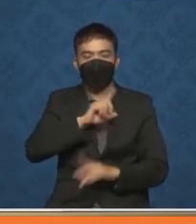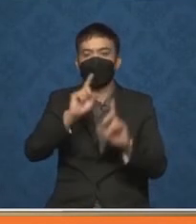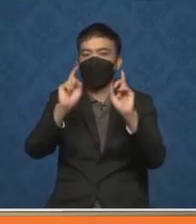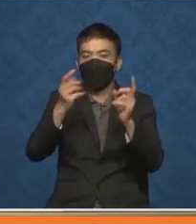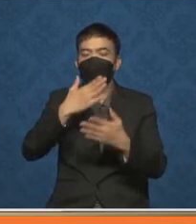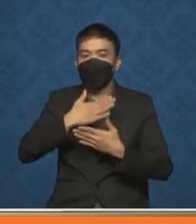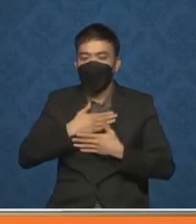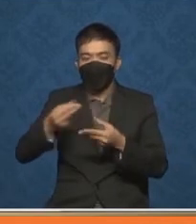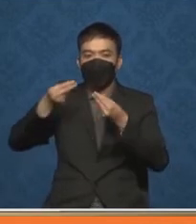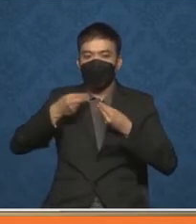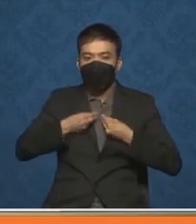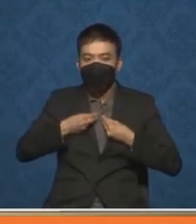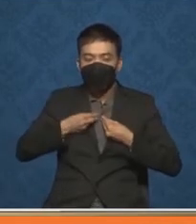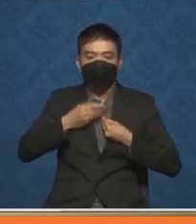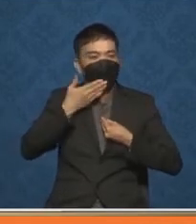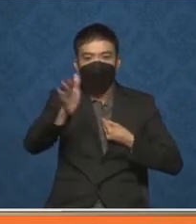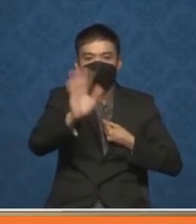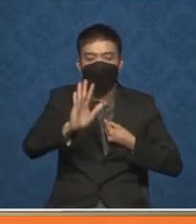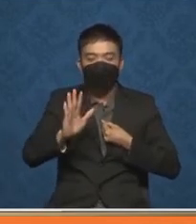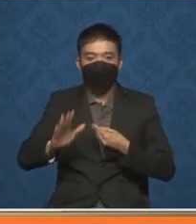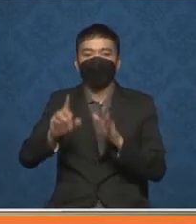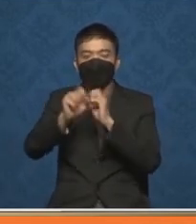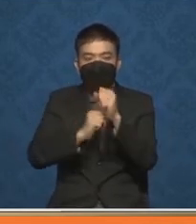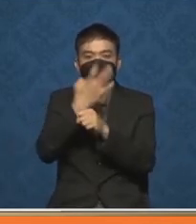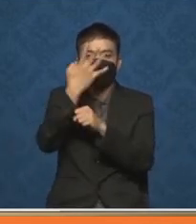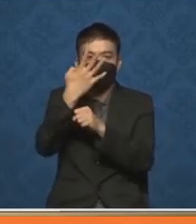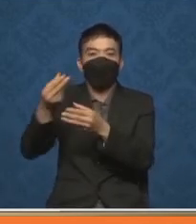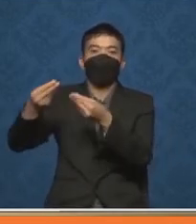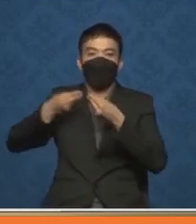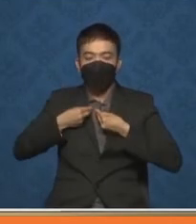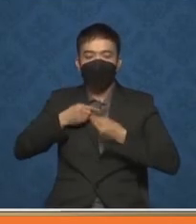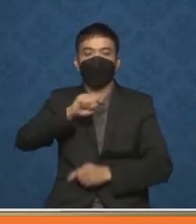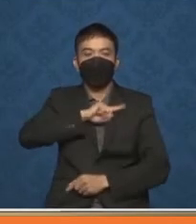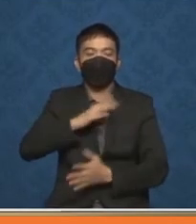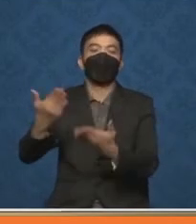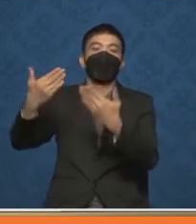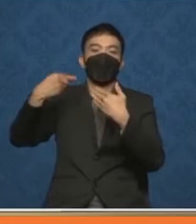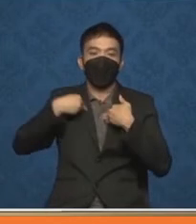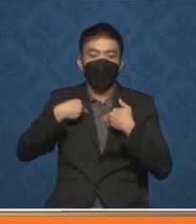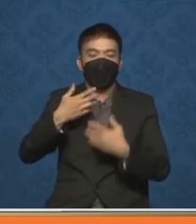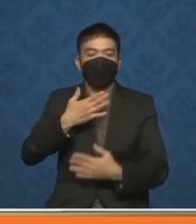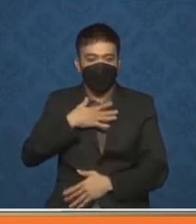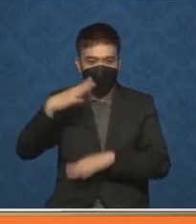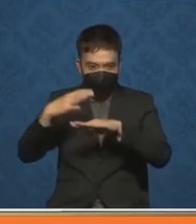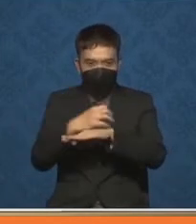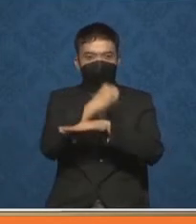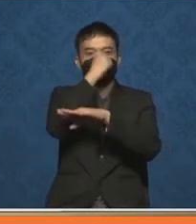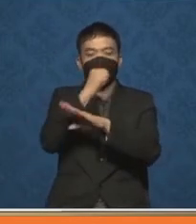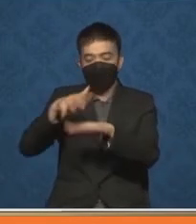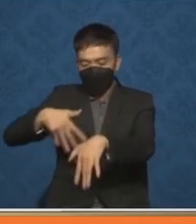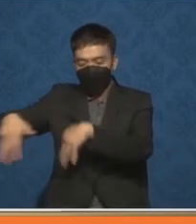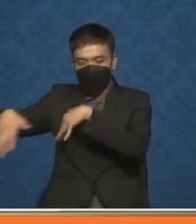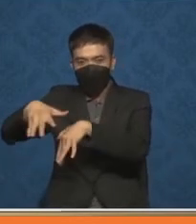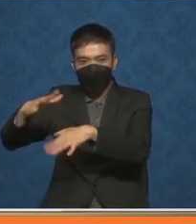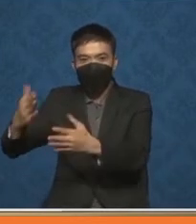เล็บให้เราชั่วคราวก็คือครั้งละ4ปีผมอยากจะใช้อำนาจที่ประชาช